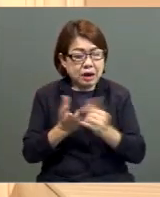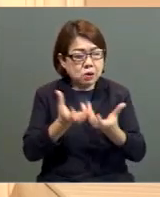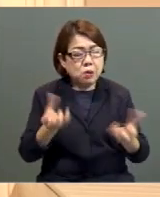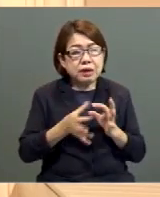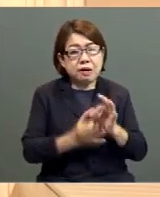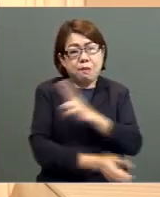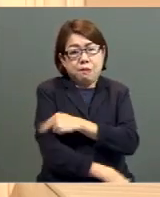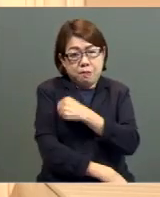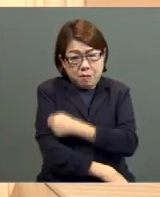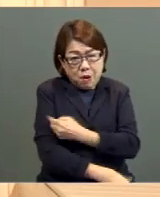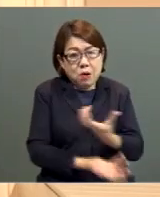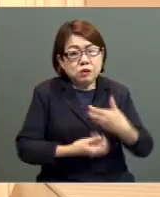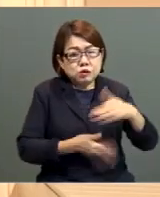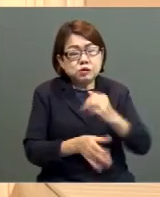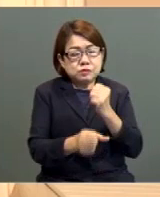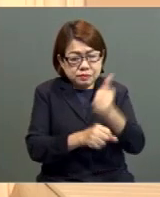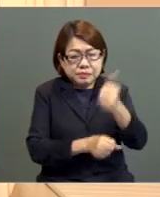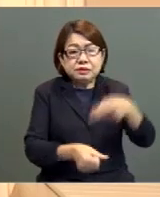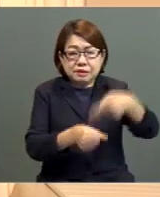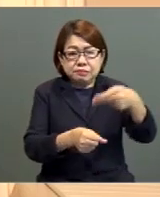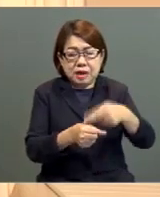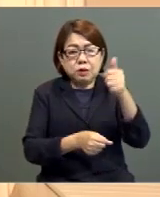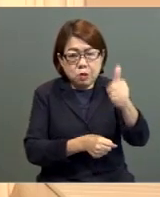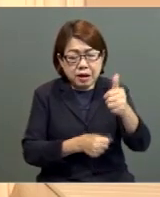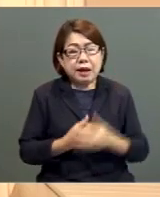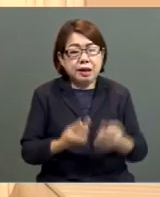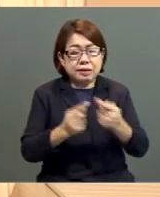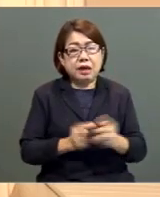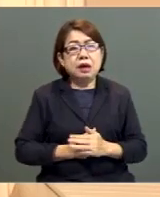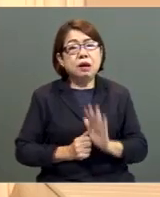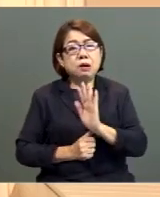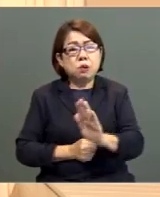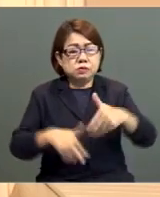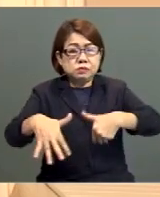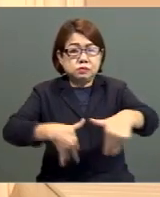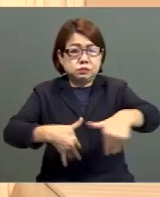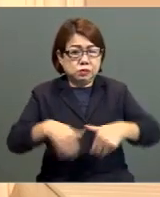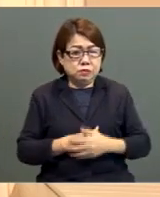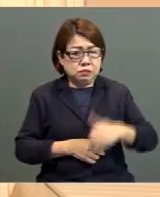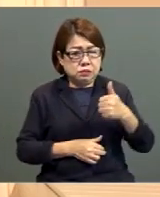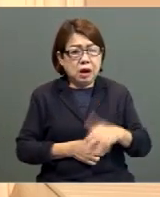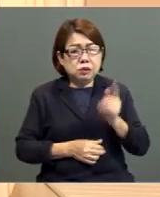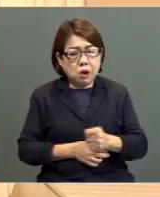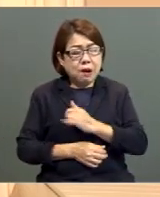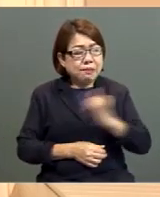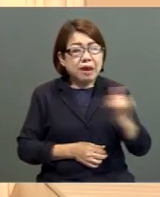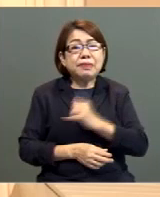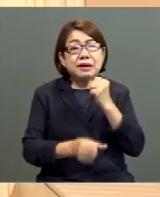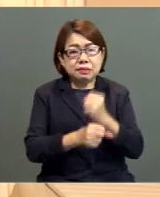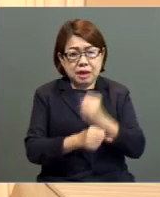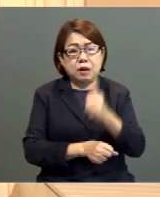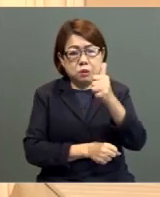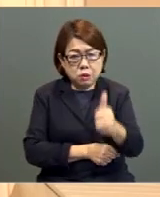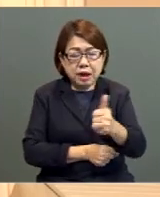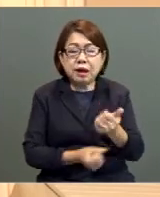มือแพทย์เชื้อเพลิงรวมถึงการเดินทางของประชาชนเพื่อเข้าและออกเวรทำงานหรือการเ